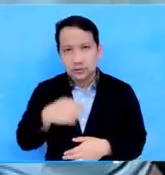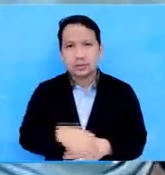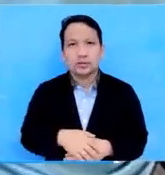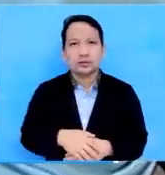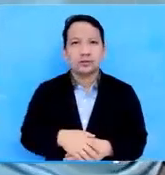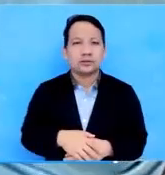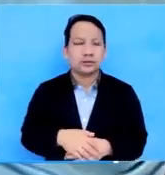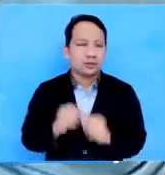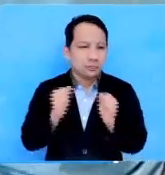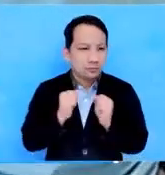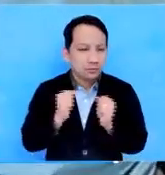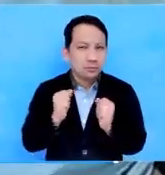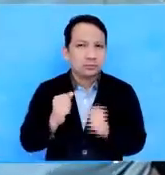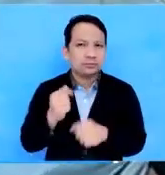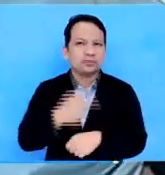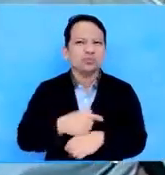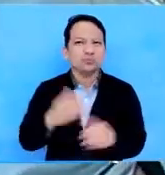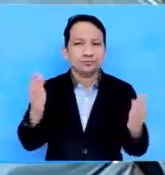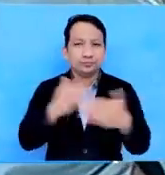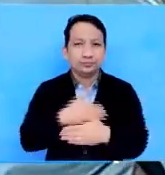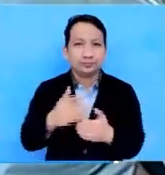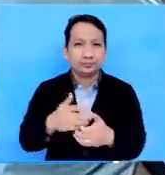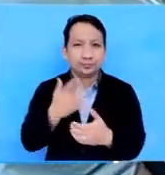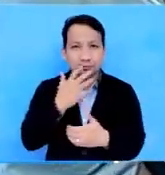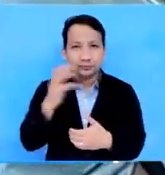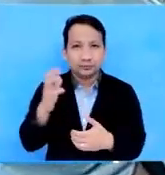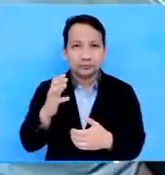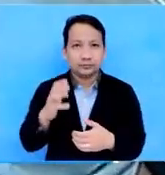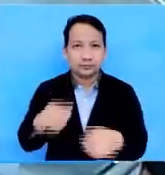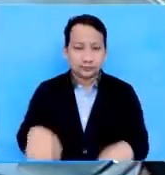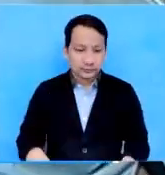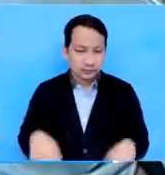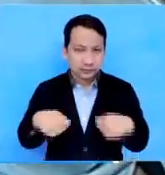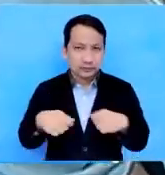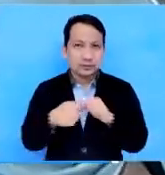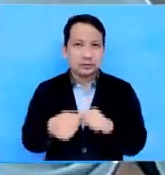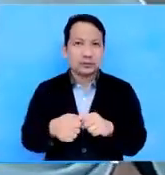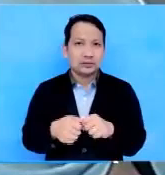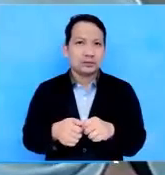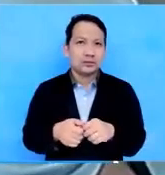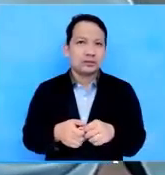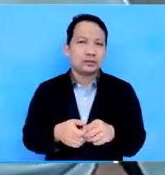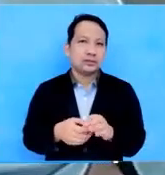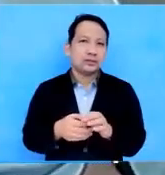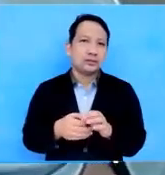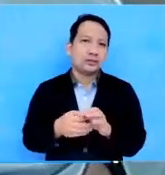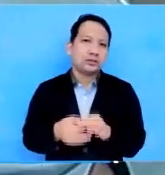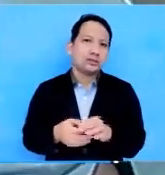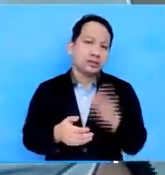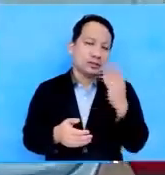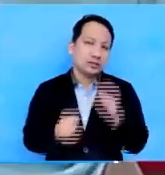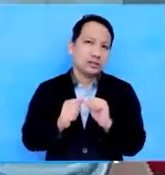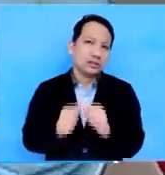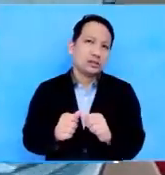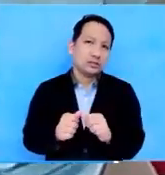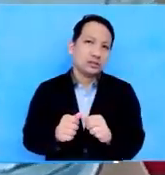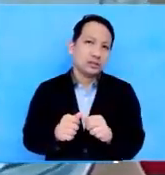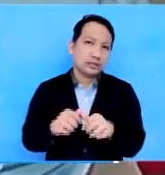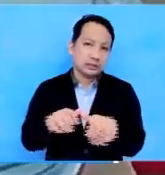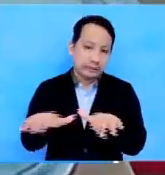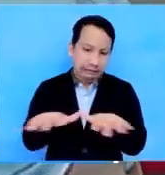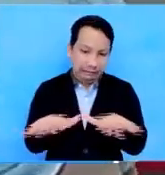nun sa Turkey. Pero sa room, syempre meron po kaming heater. So mga nakapajama lang po kami. Manipis na damit. That time po na nag-start na